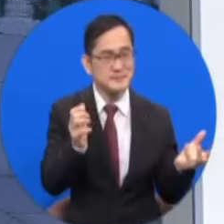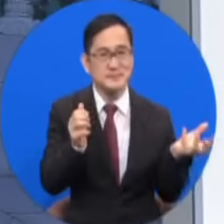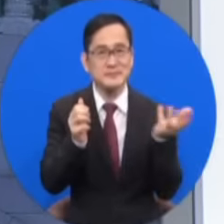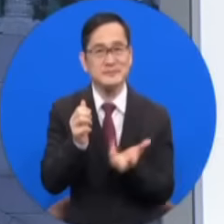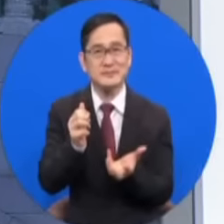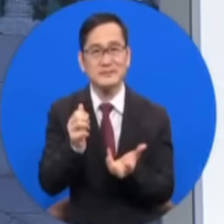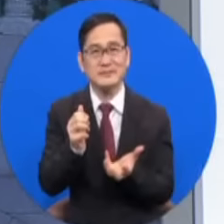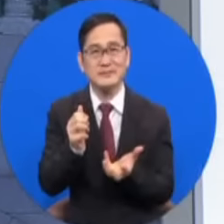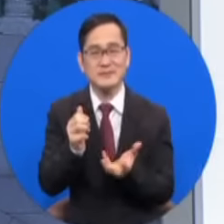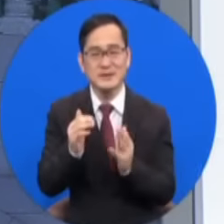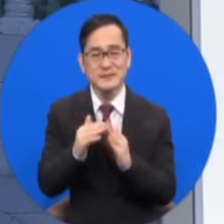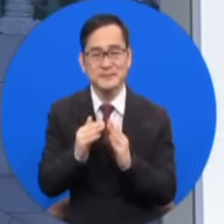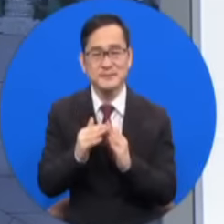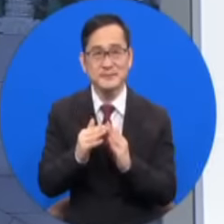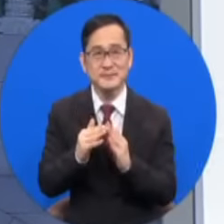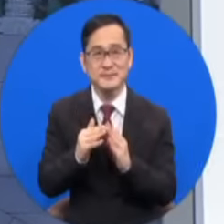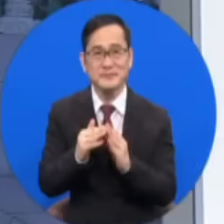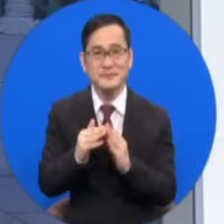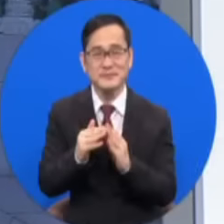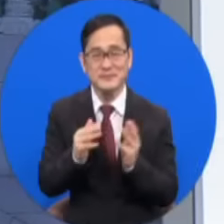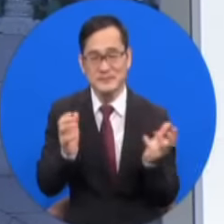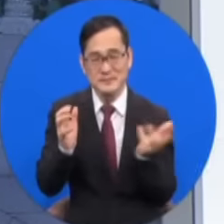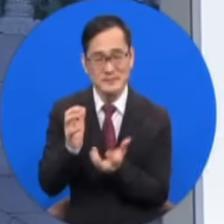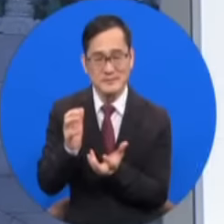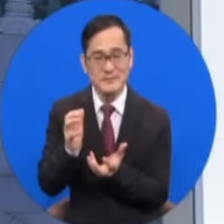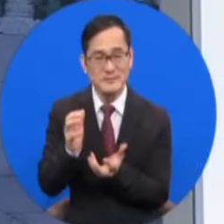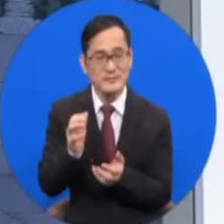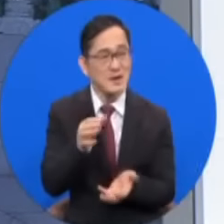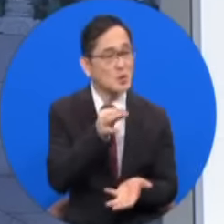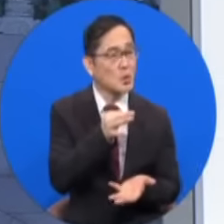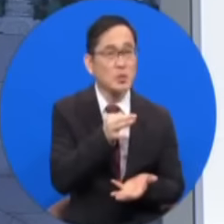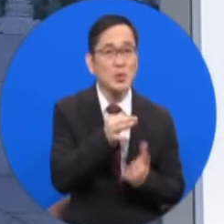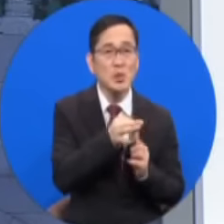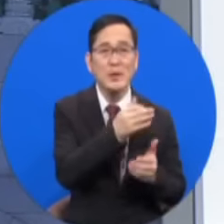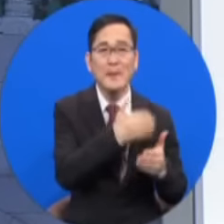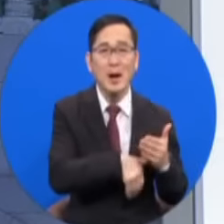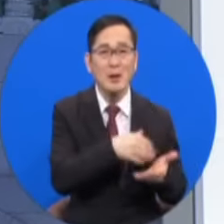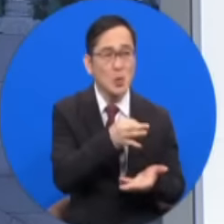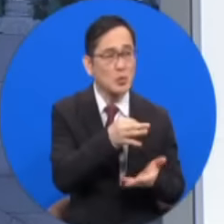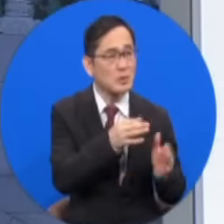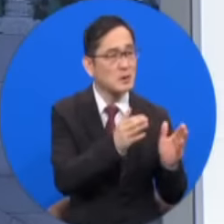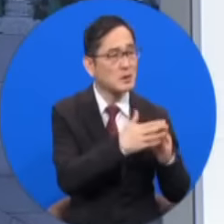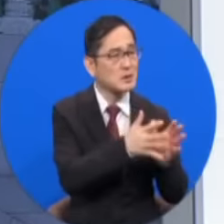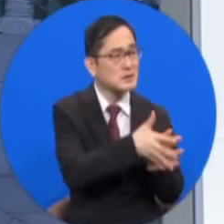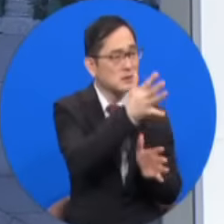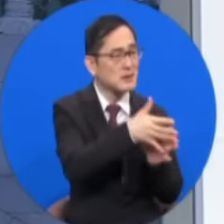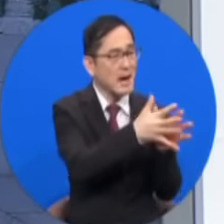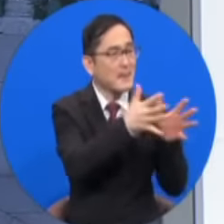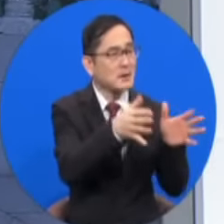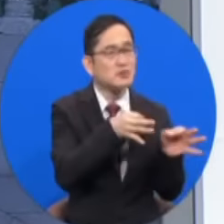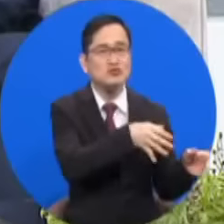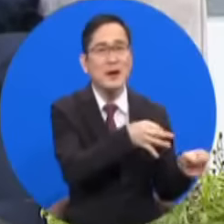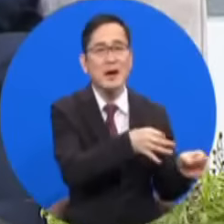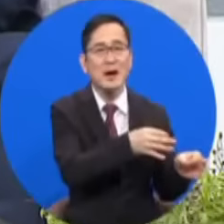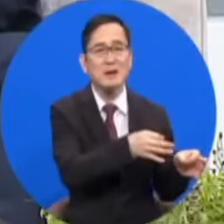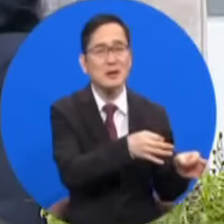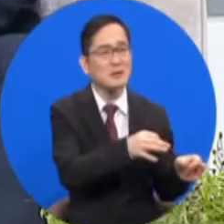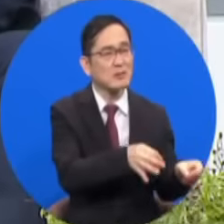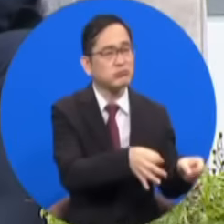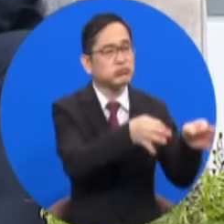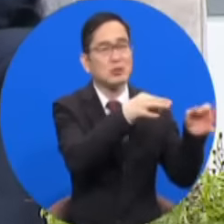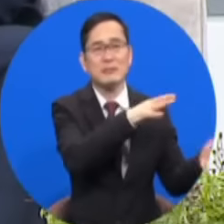그러면서 흑석동에 이제 재개발이 투자했다는 의혹으로 굉장히 뭐 몸살을 앓기도 했었는데지 정영준 변호사님 지적해